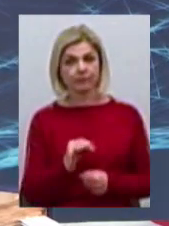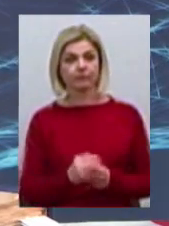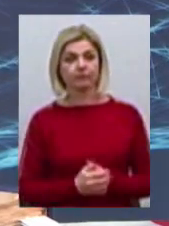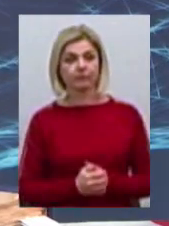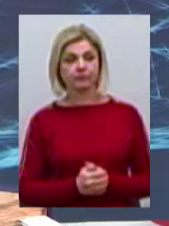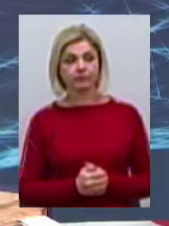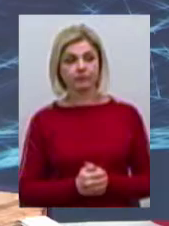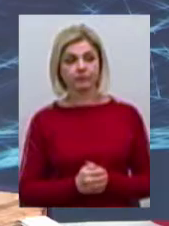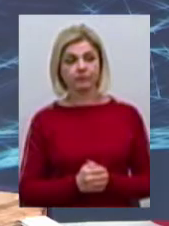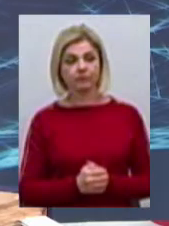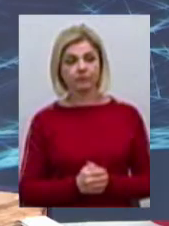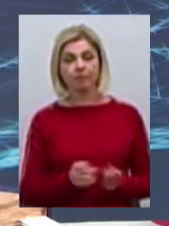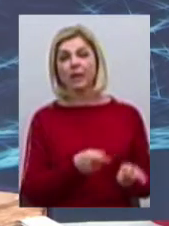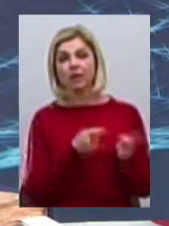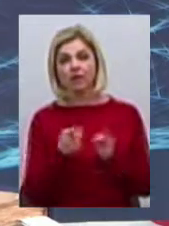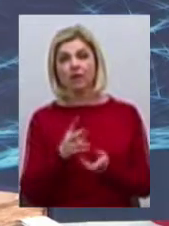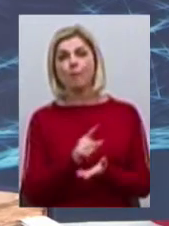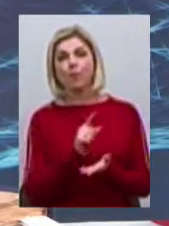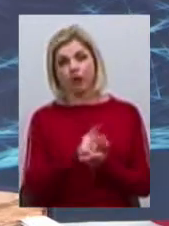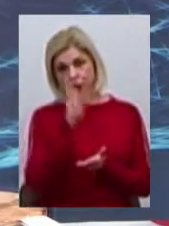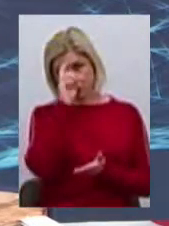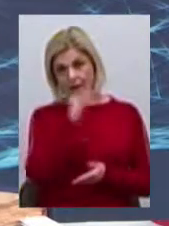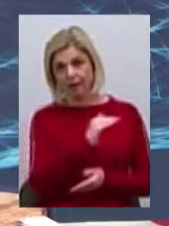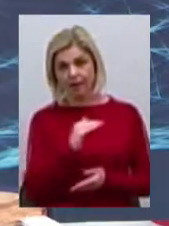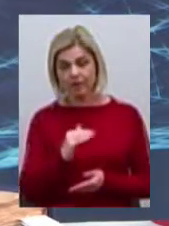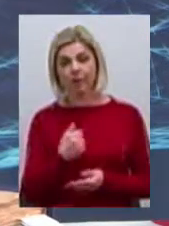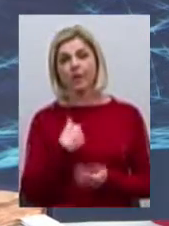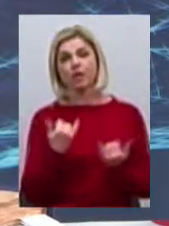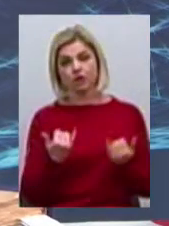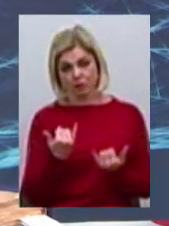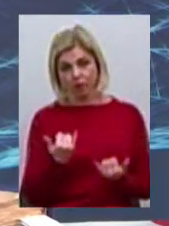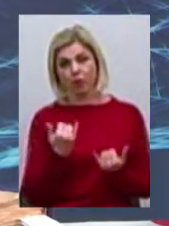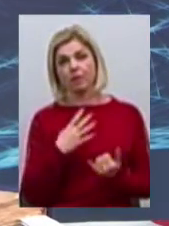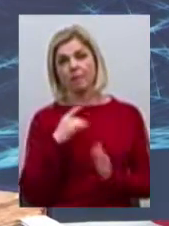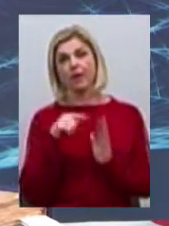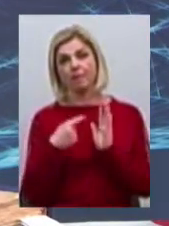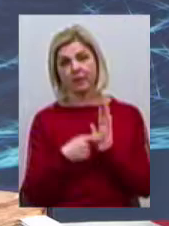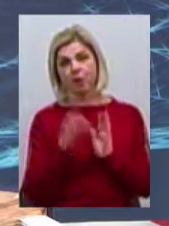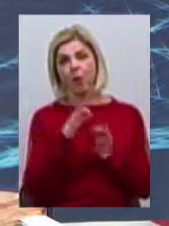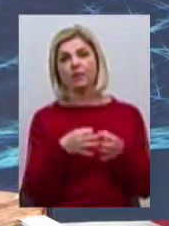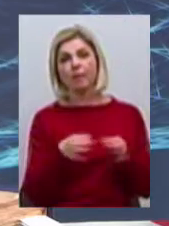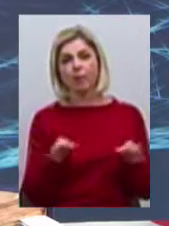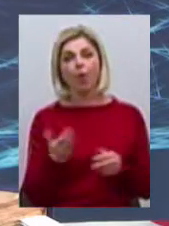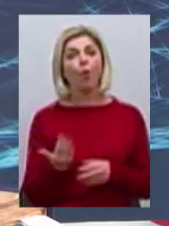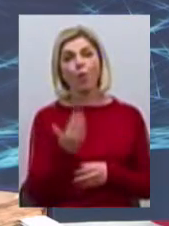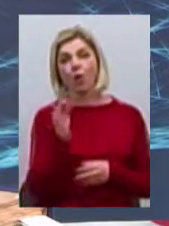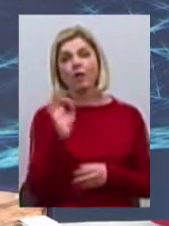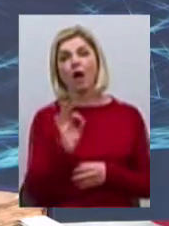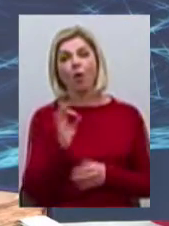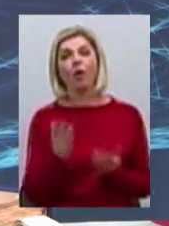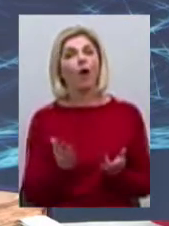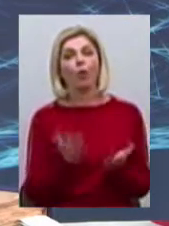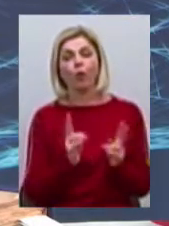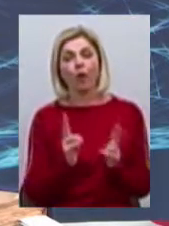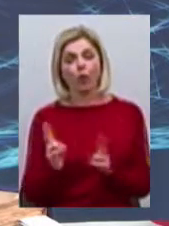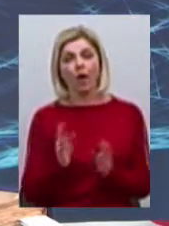почали голосувати за посади державного вже рівня. Так, мені сьогодні задавали питання, знов-таки повертаємося до того, про демократизацію. Про яку демократію